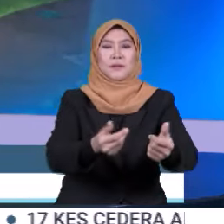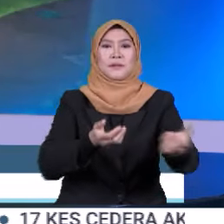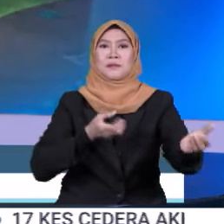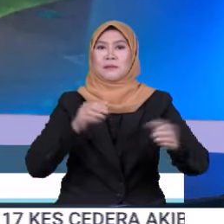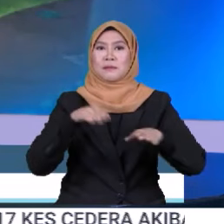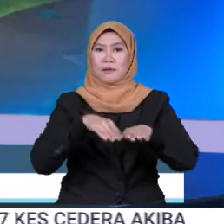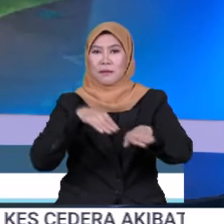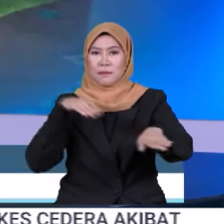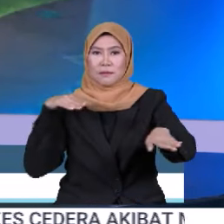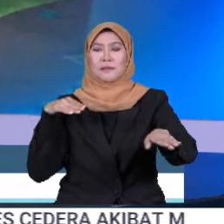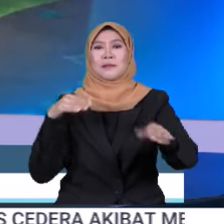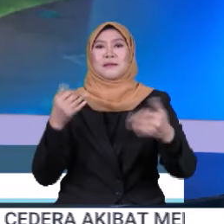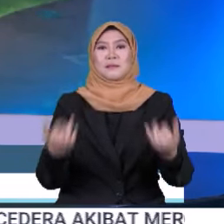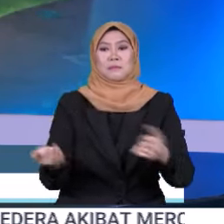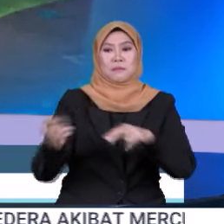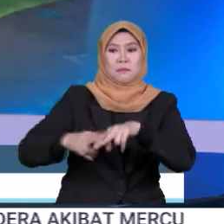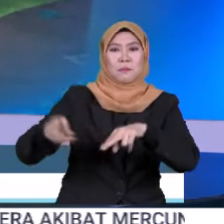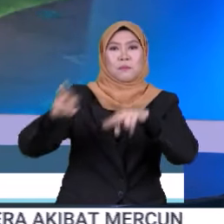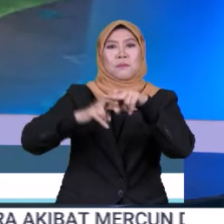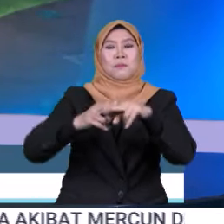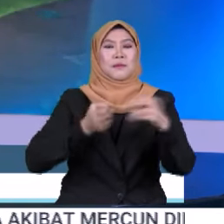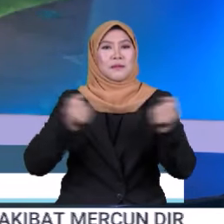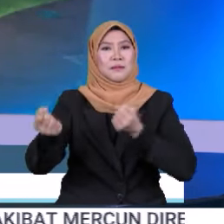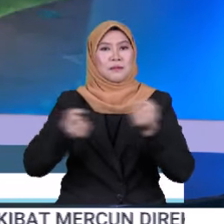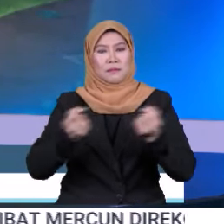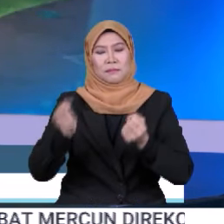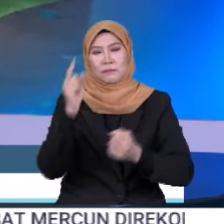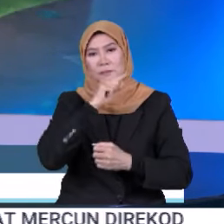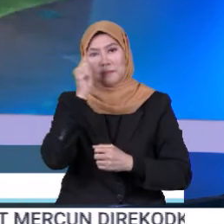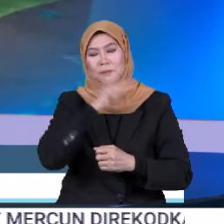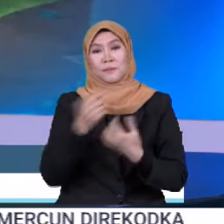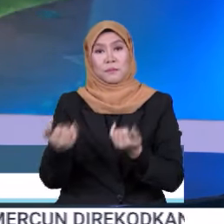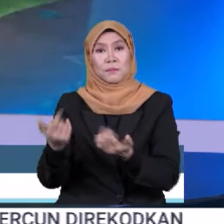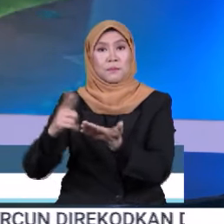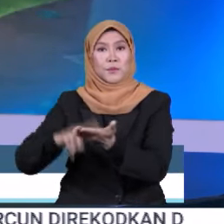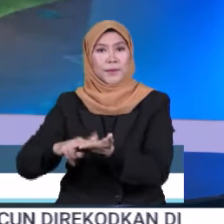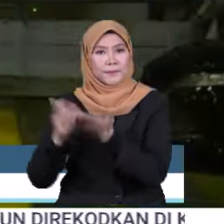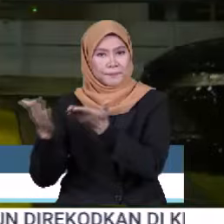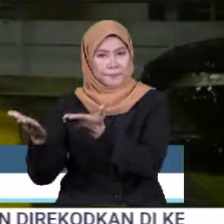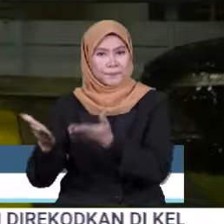yang meningkat secara mendadak. Kita ikuti laporan disediakan Erwin Zaid. Silakan.